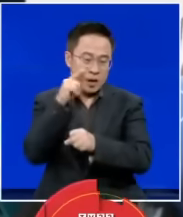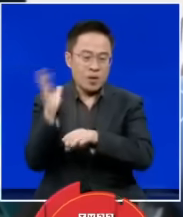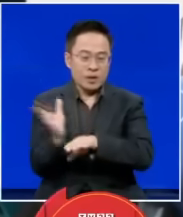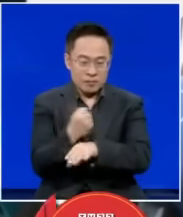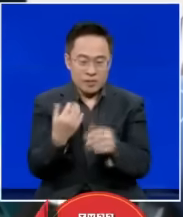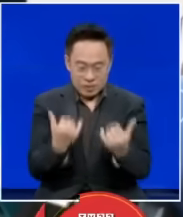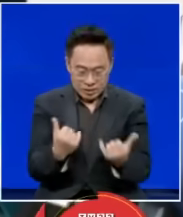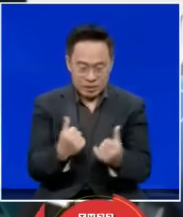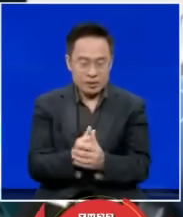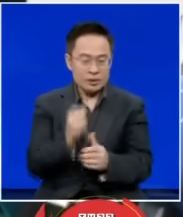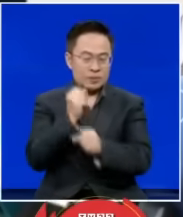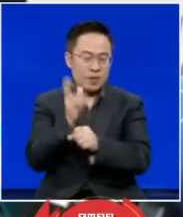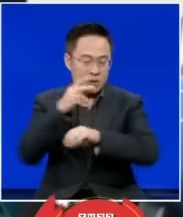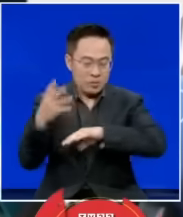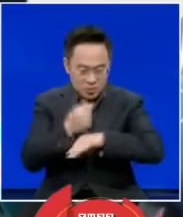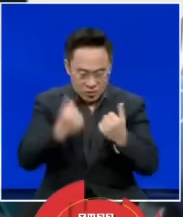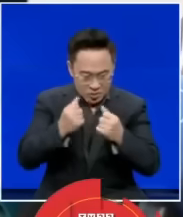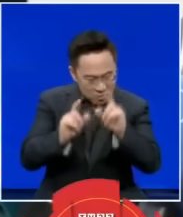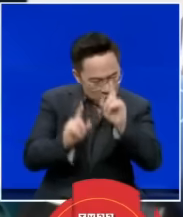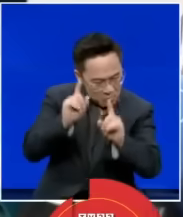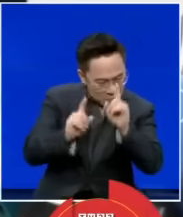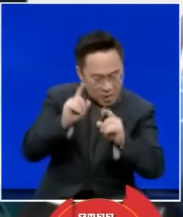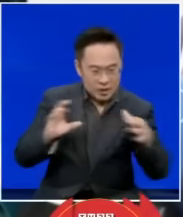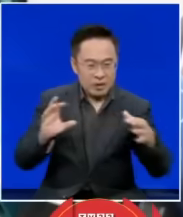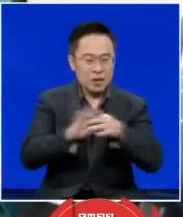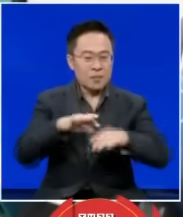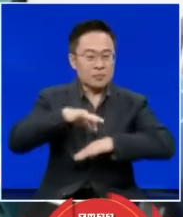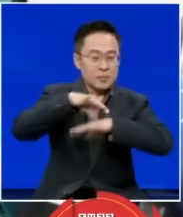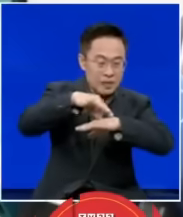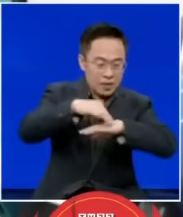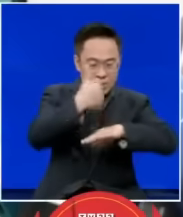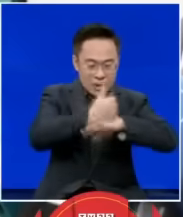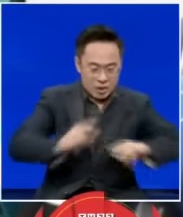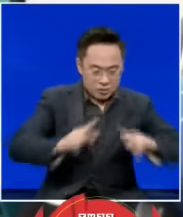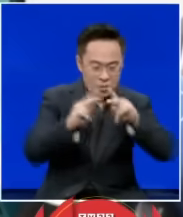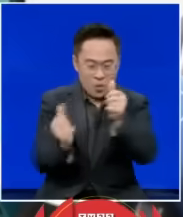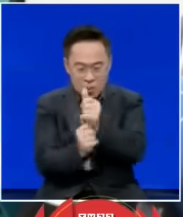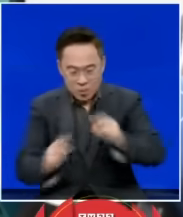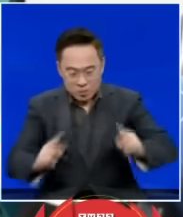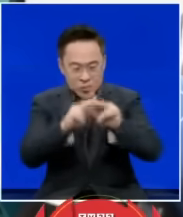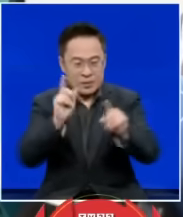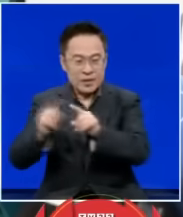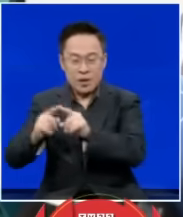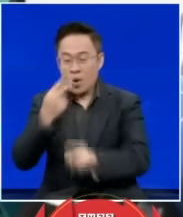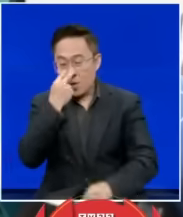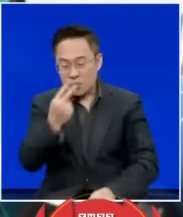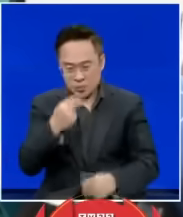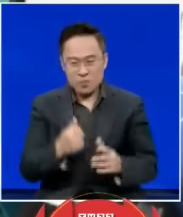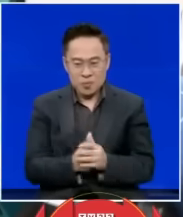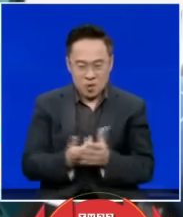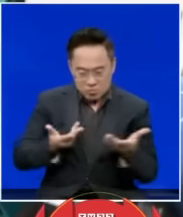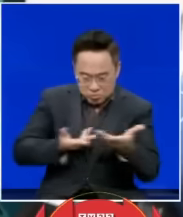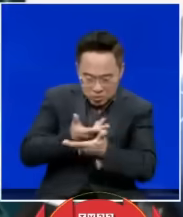สนุกที่สุดเลยคือการแบบเช็คโผครม. โอ้โหคือท่านผู้ชมเวลาประชุมข่าวนะอยากบอกอยากให้มาลองนั่งสนุกม